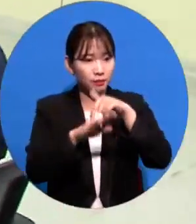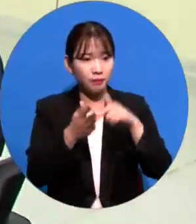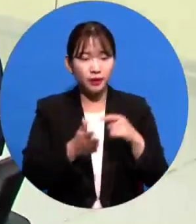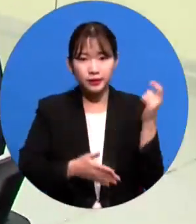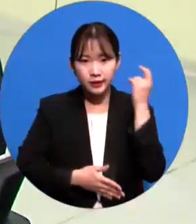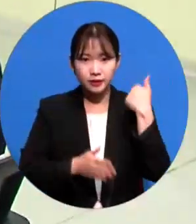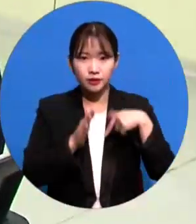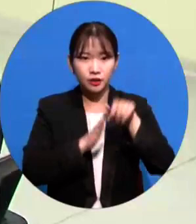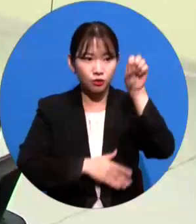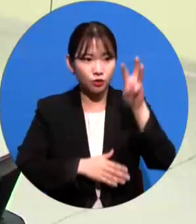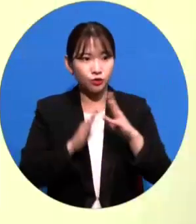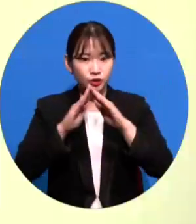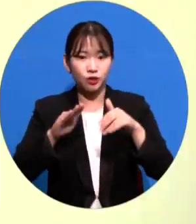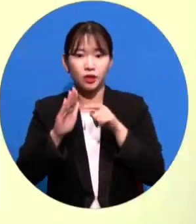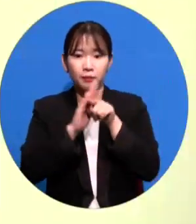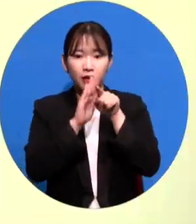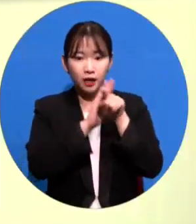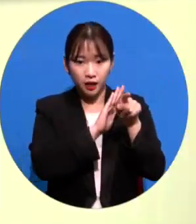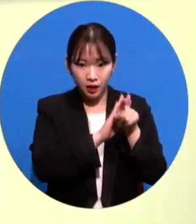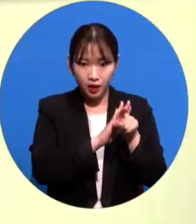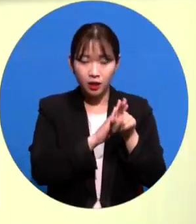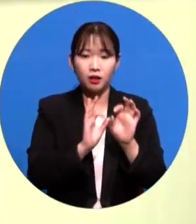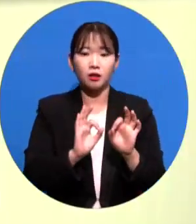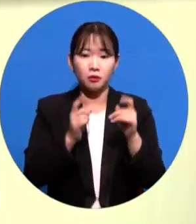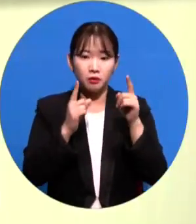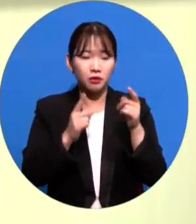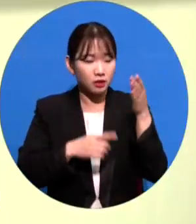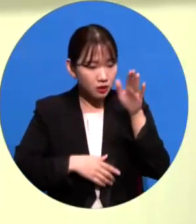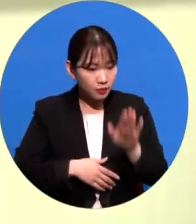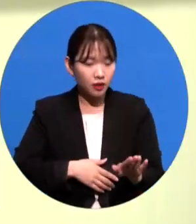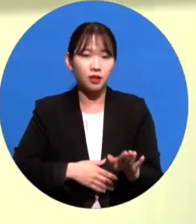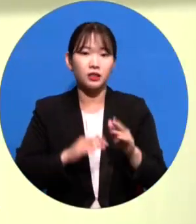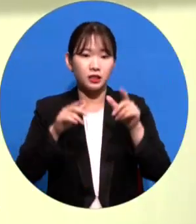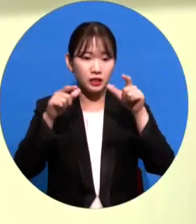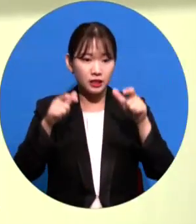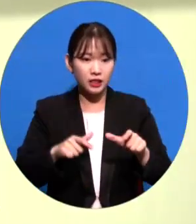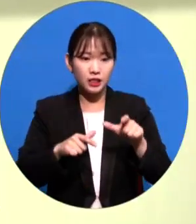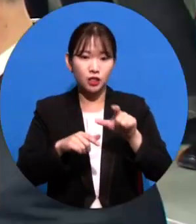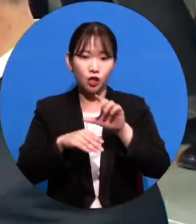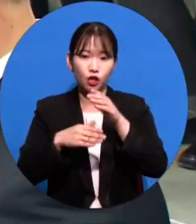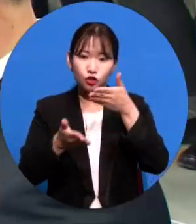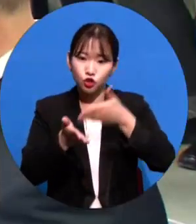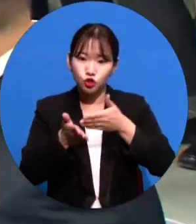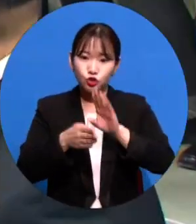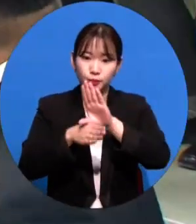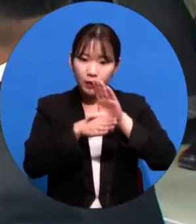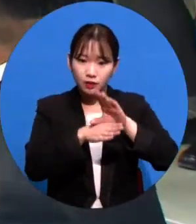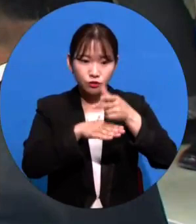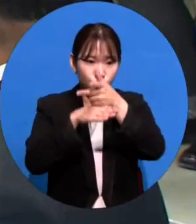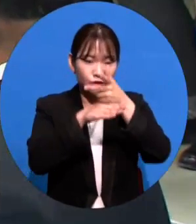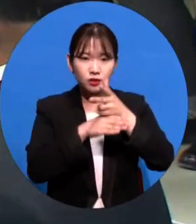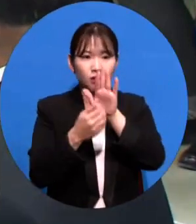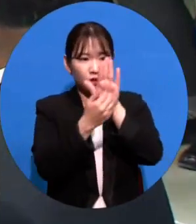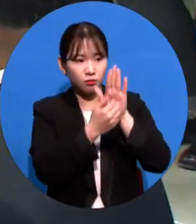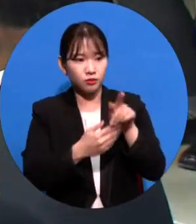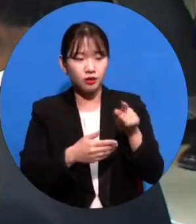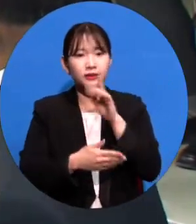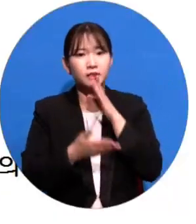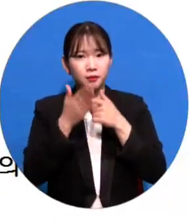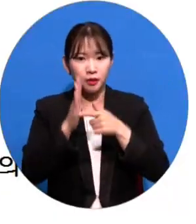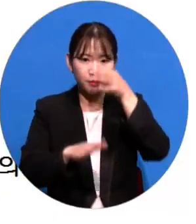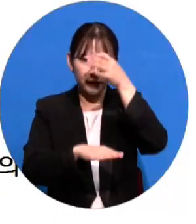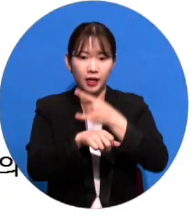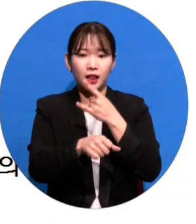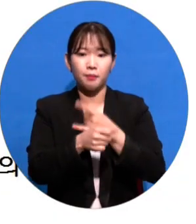위해 광주 상담 의 순애 방문하면서 정자 지역 언론의 취재를 거부하고 있다며 즉각 진상을 규명하고 사과